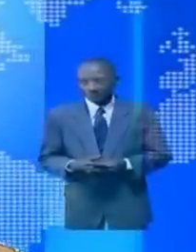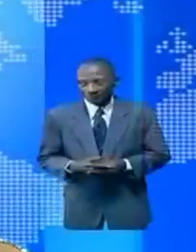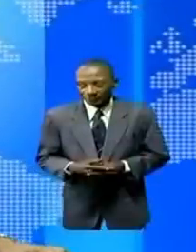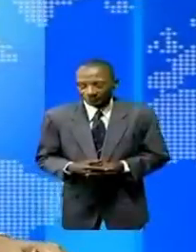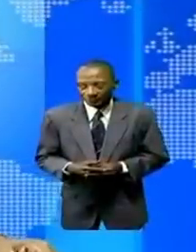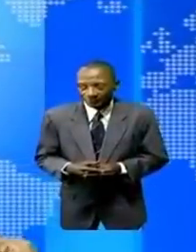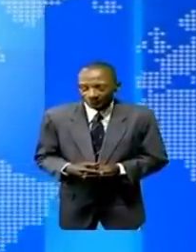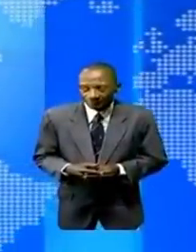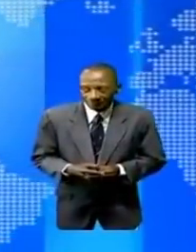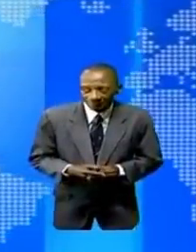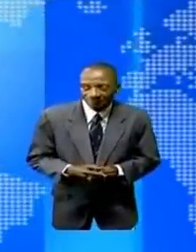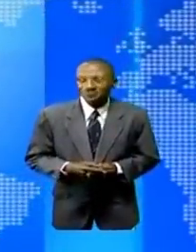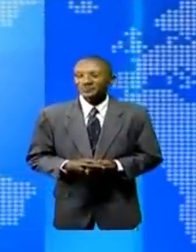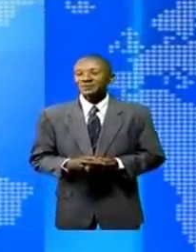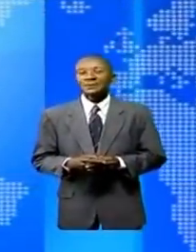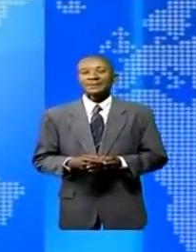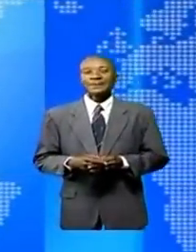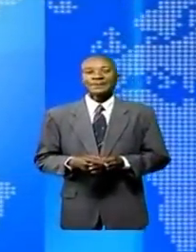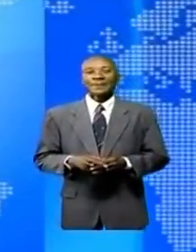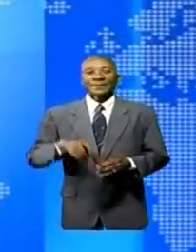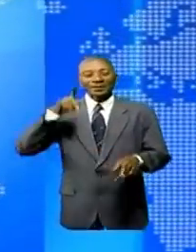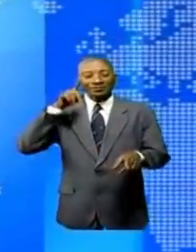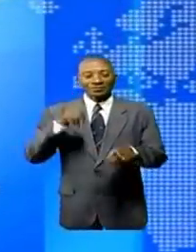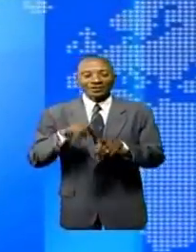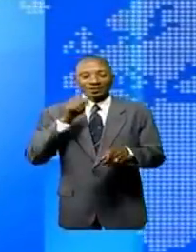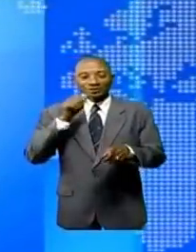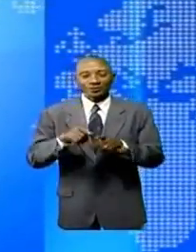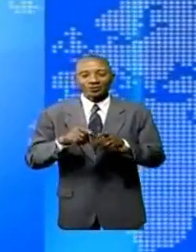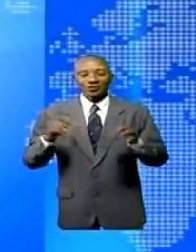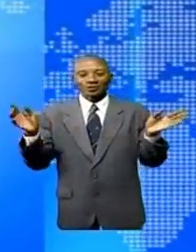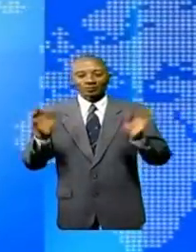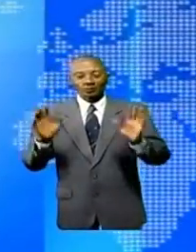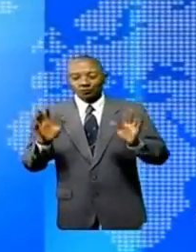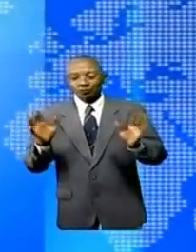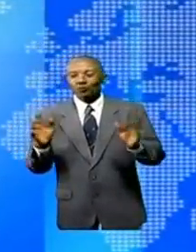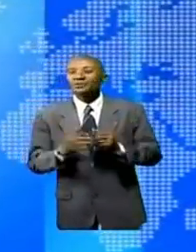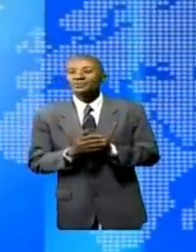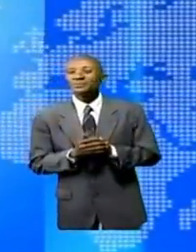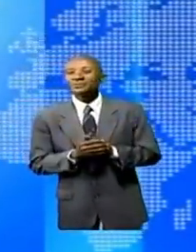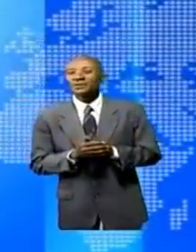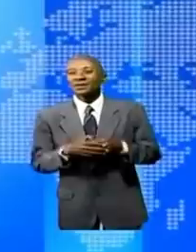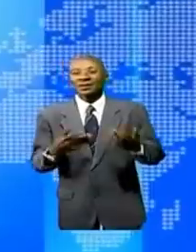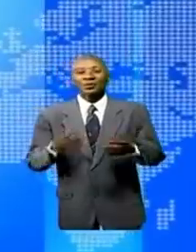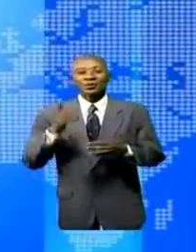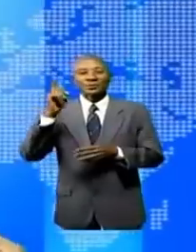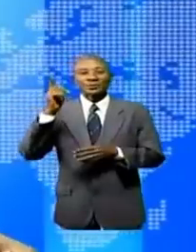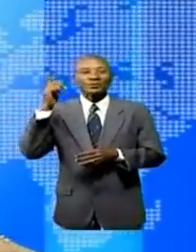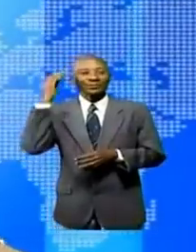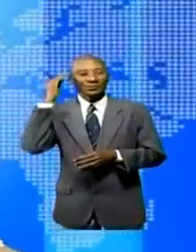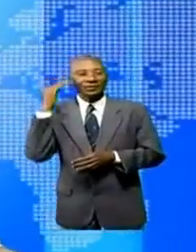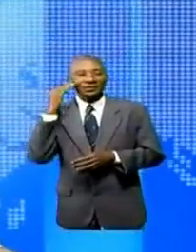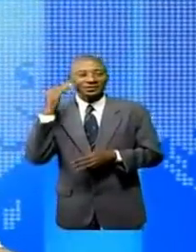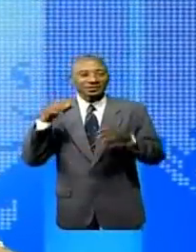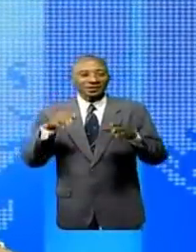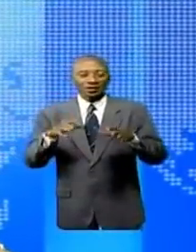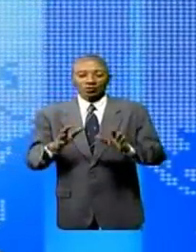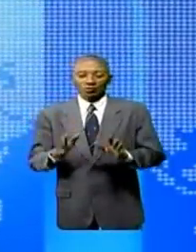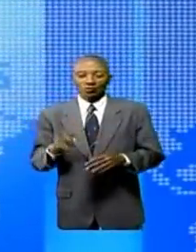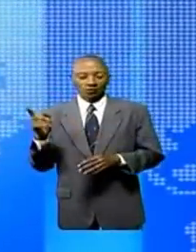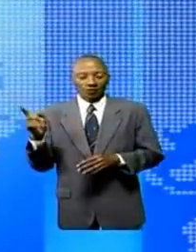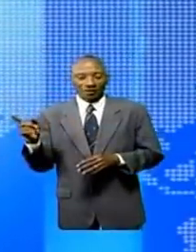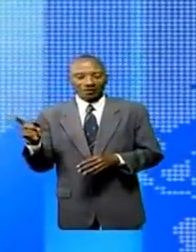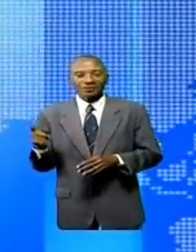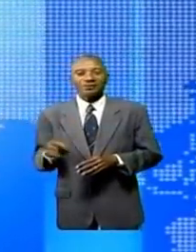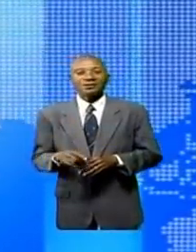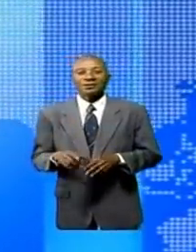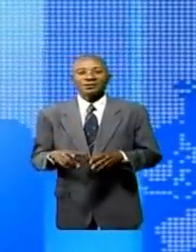L'édition 2022 de la Journée mondiale de la radio, placée sous le thème Radio et confiance, le Premier ministre congolais Jean-Michel Samalukonde